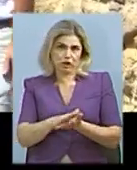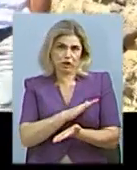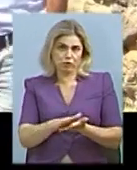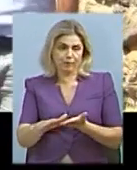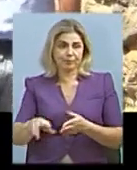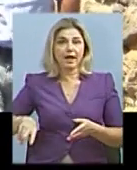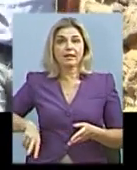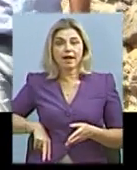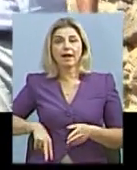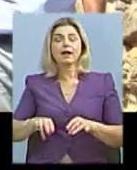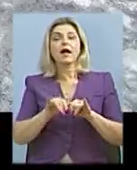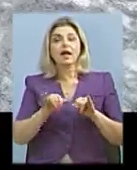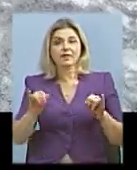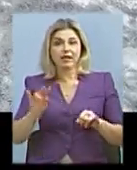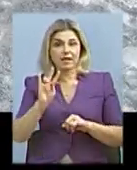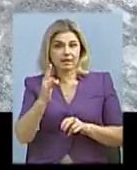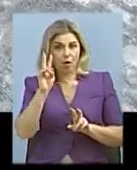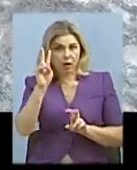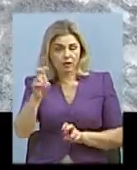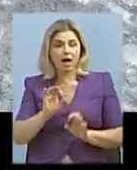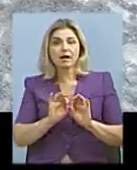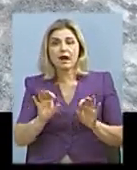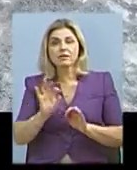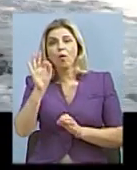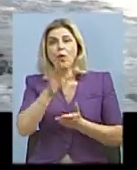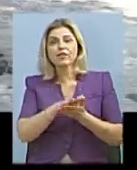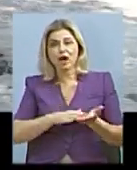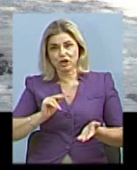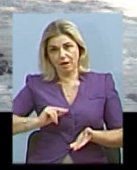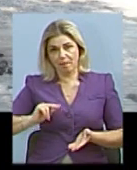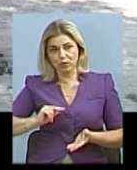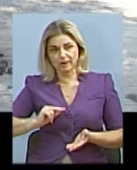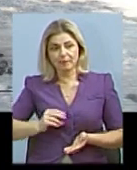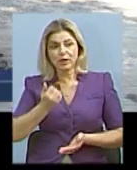Директор Агенції розвитку Миколаєва Віталій Воронов розповів про подальшу роботу.